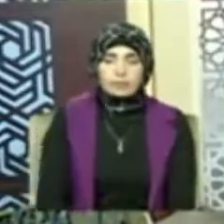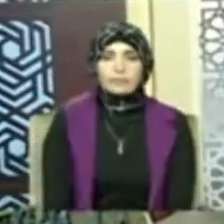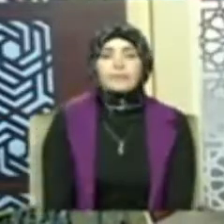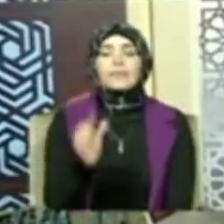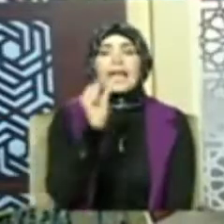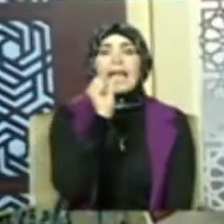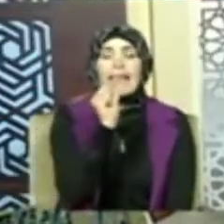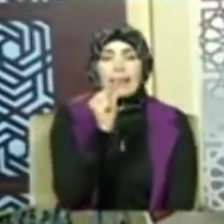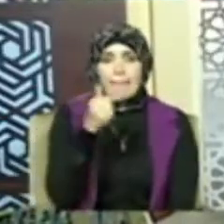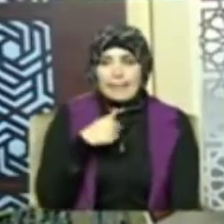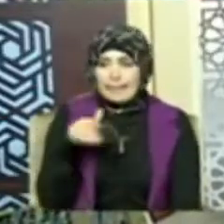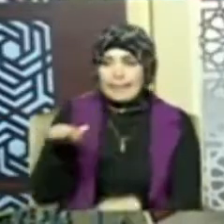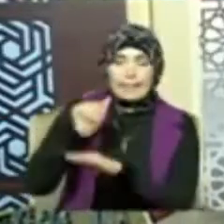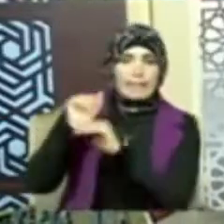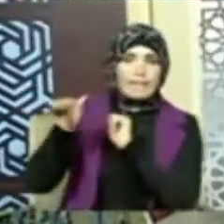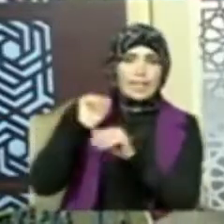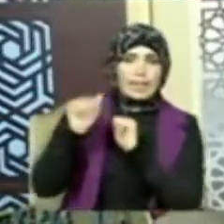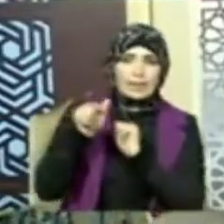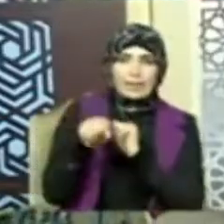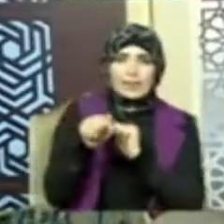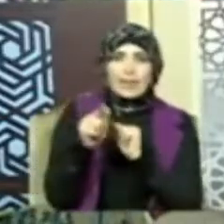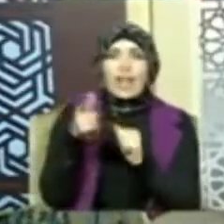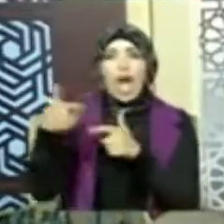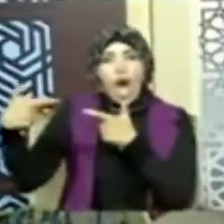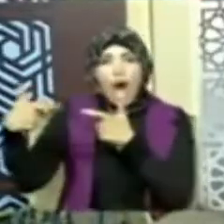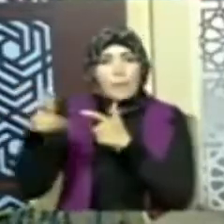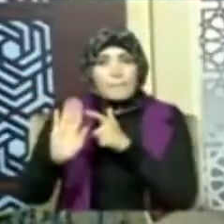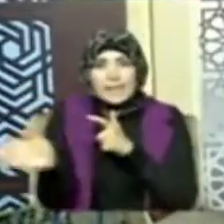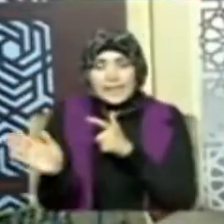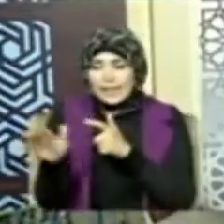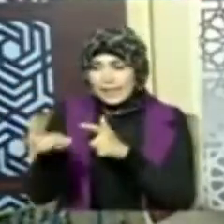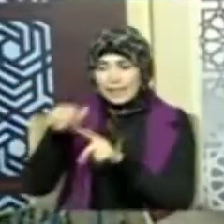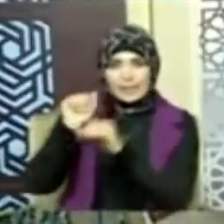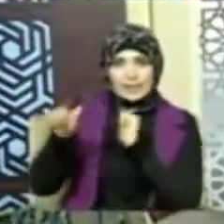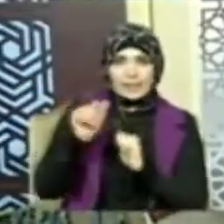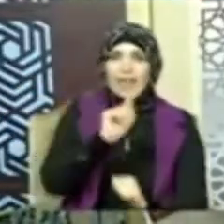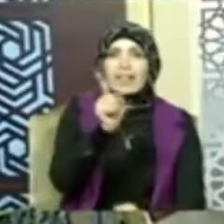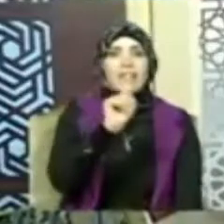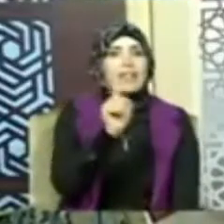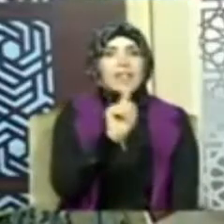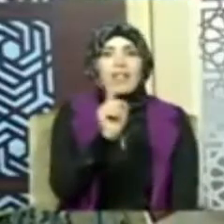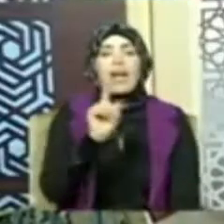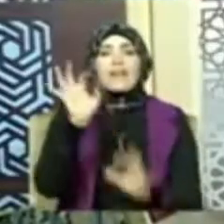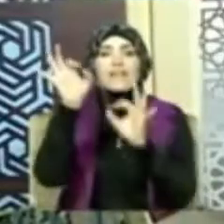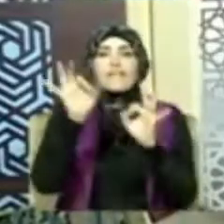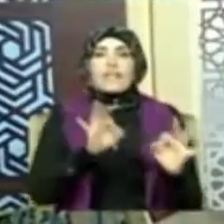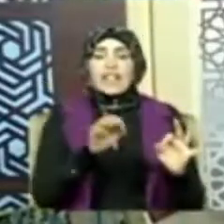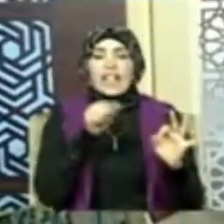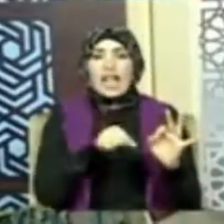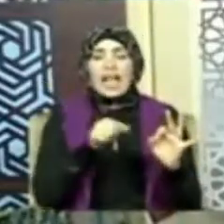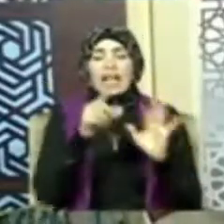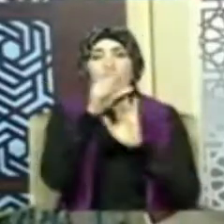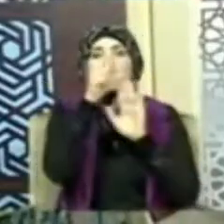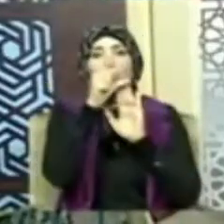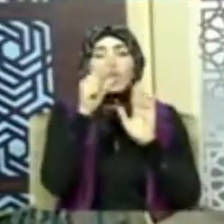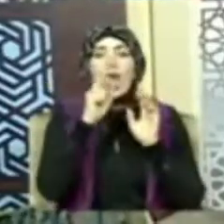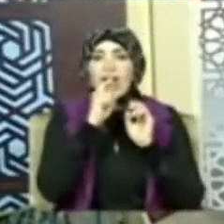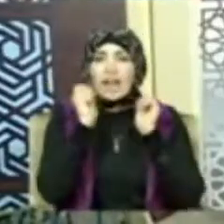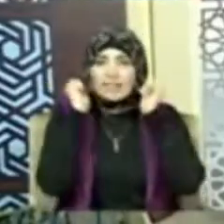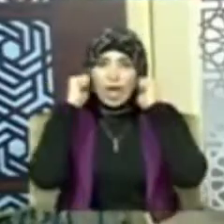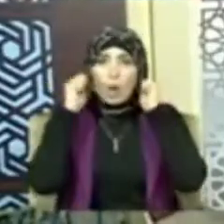فهم بعض الناس أن النفير خاص بالحرب فقط. لا، في الآية الأخرى في سورة التوبة